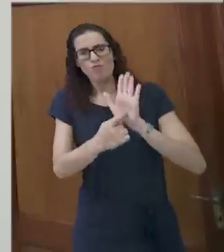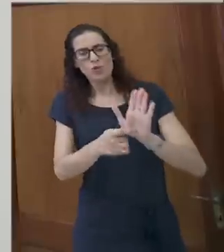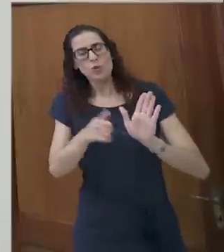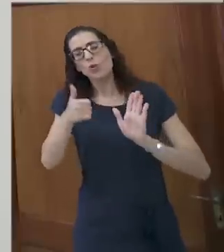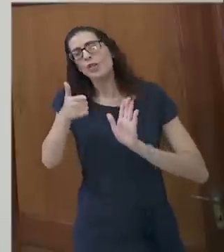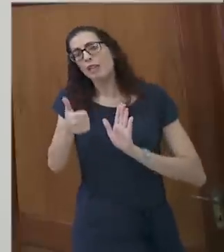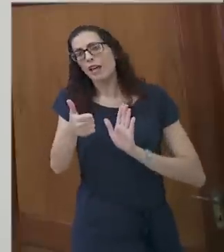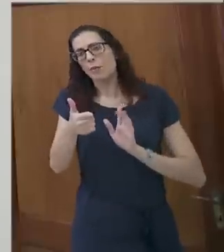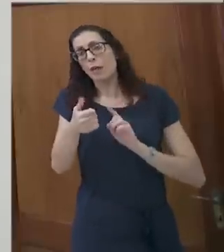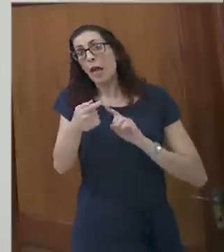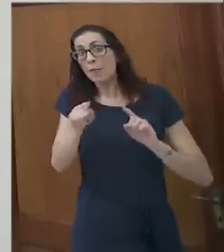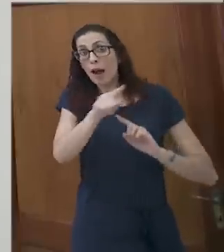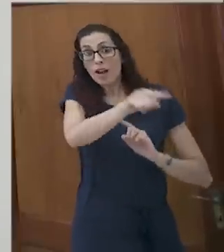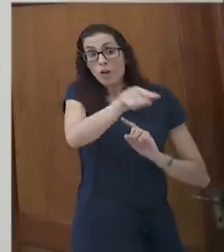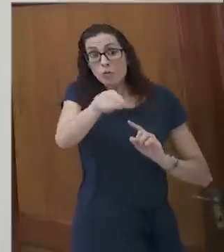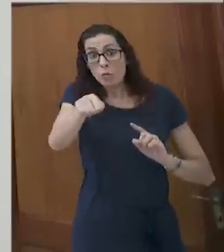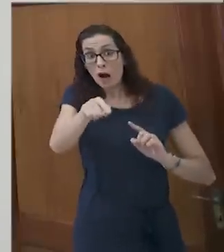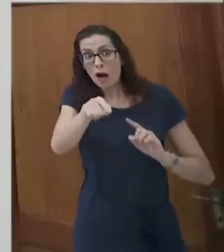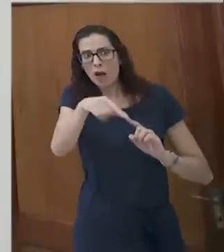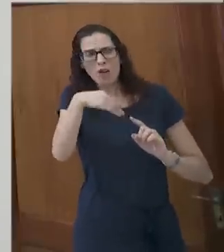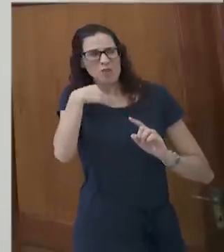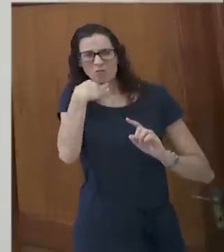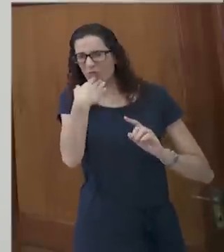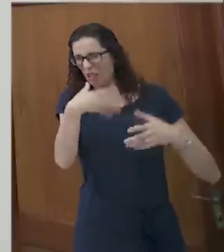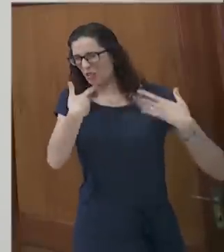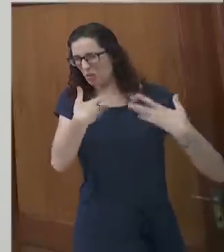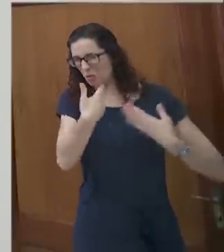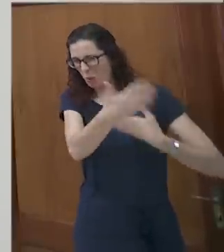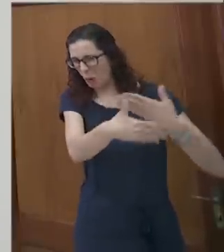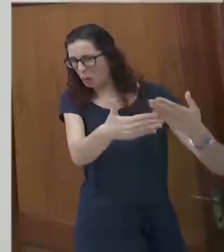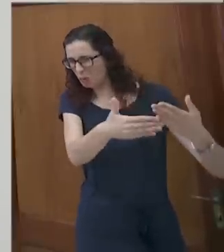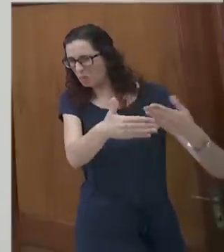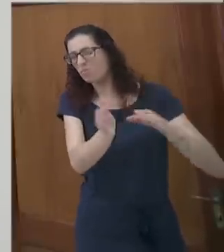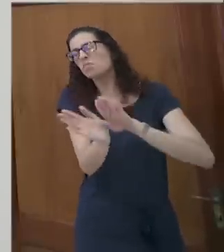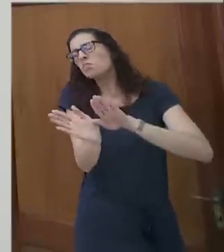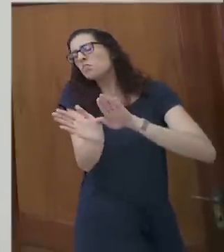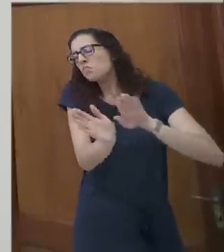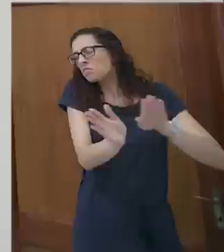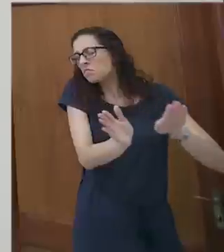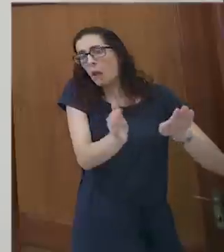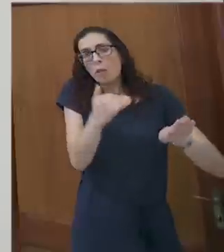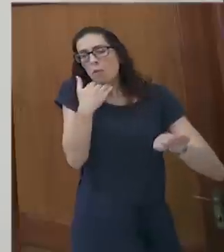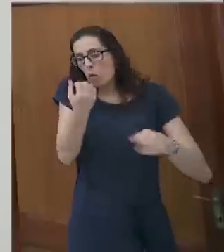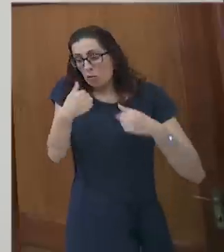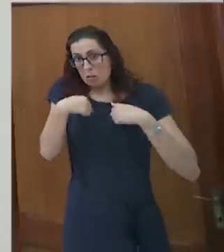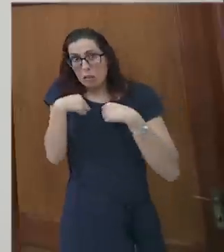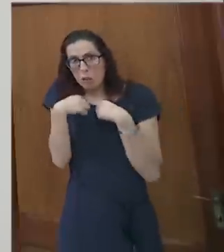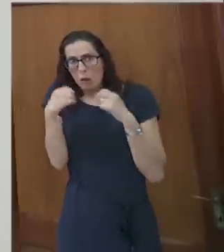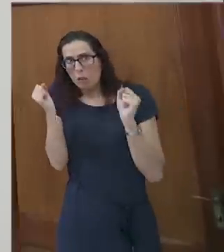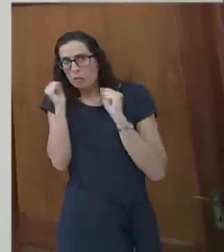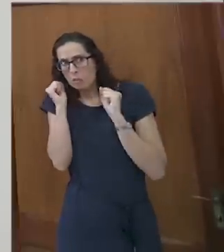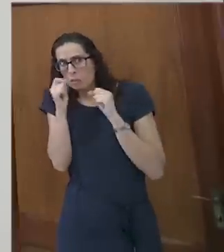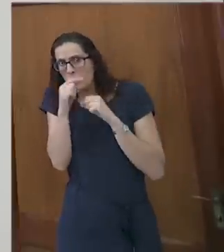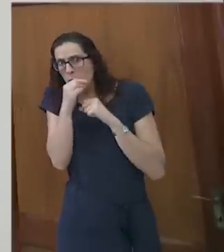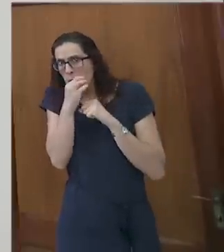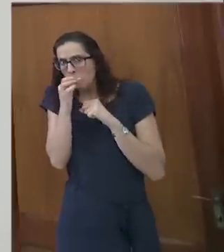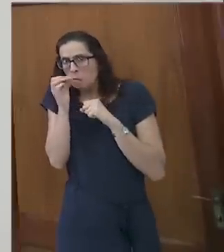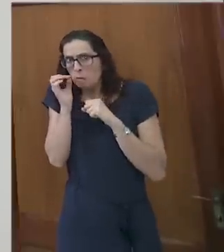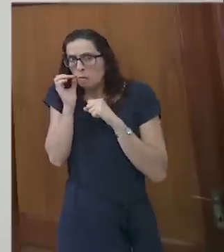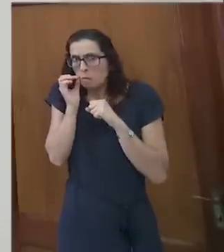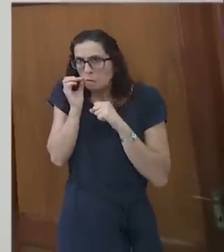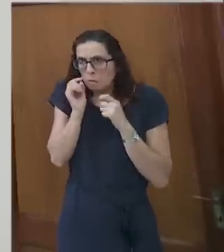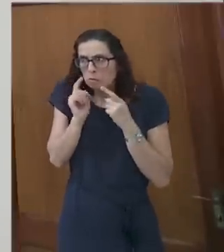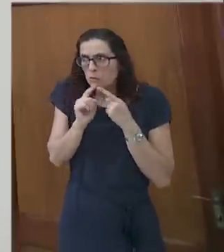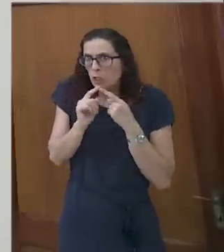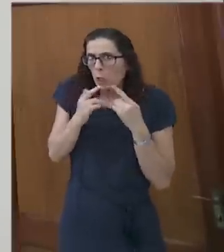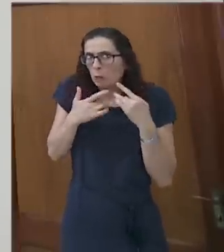ikun hemm min jirrifjuta m'għandix lilna ddaħħalna f'qoxortna u ma tħallinix tassewnix